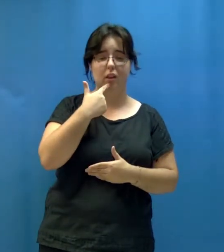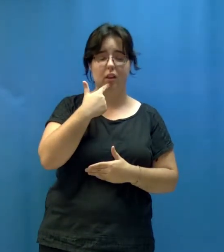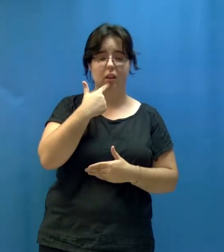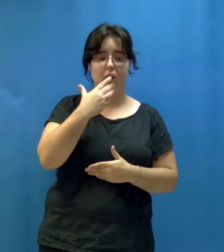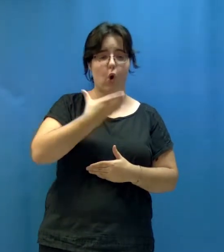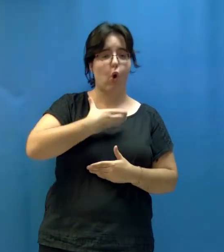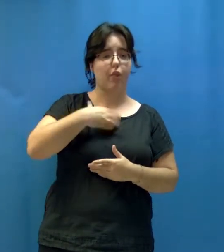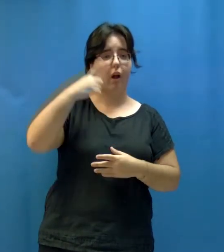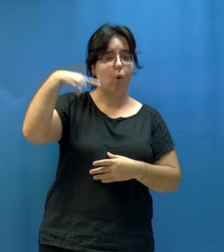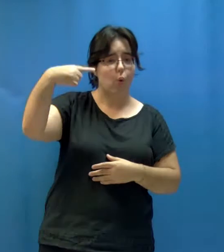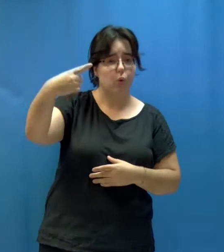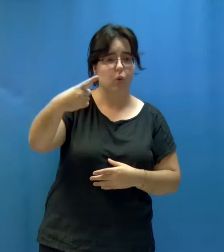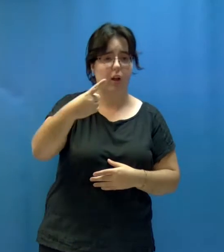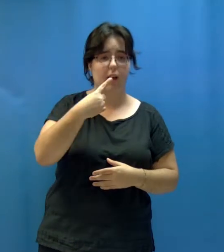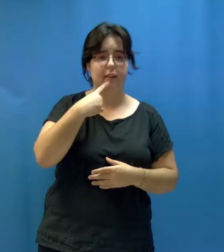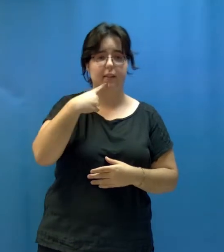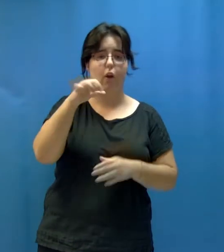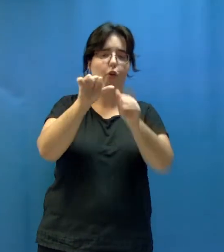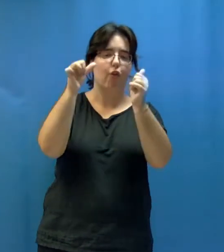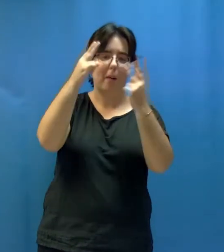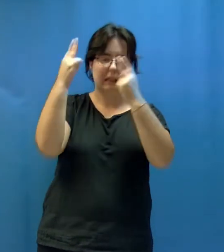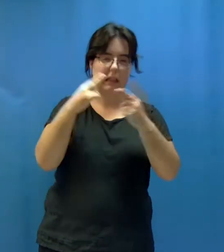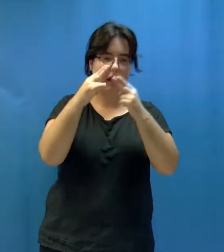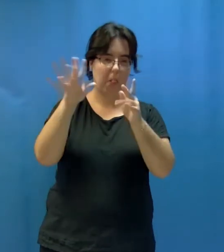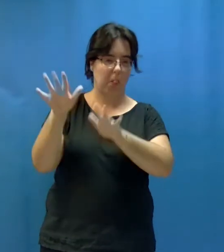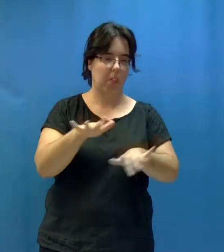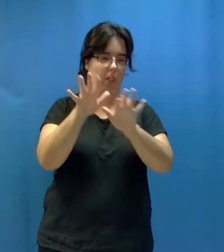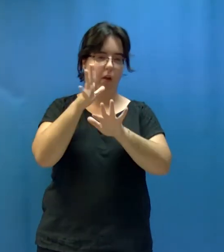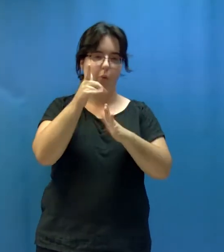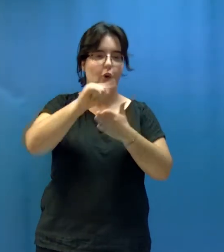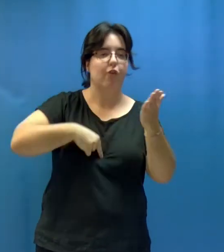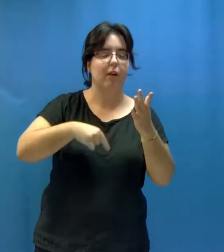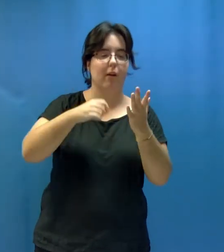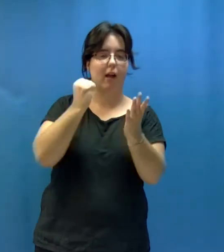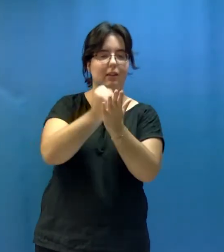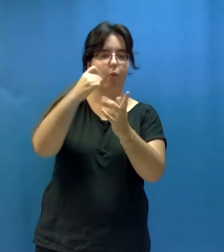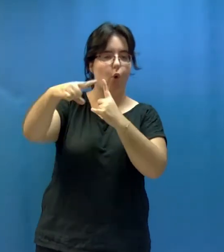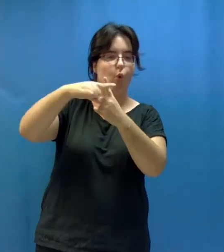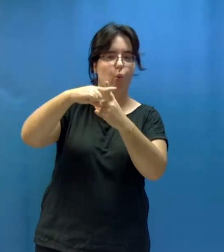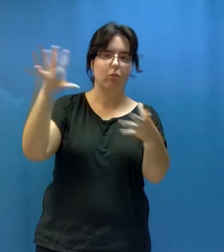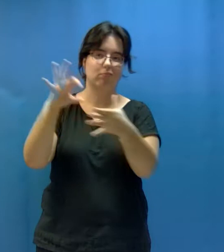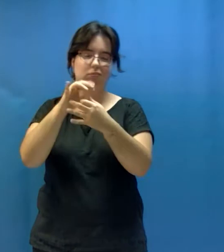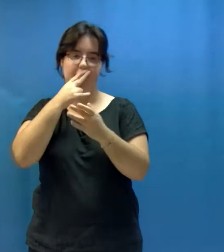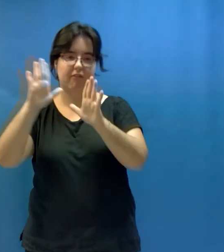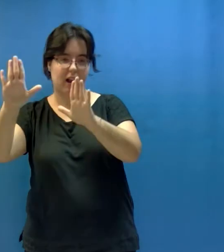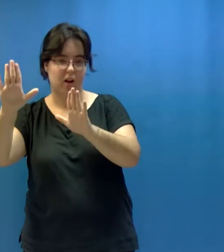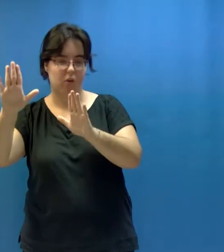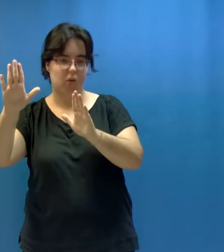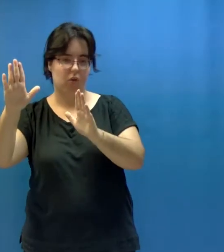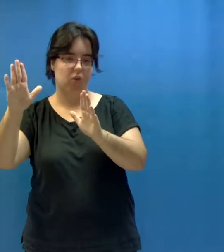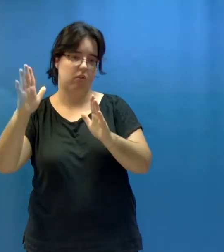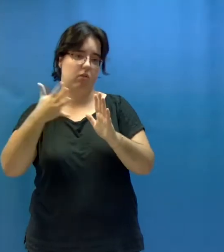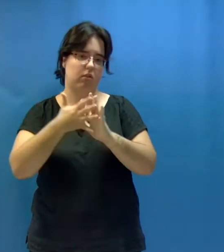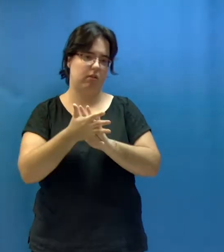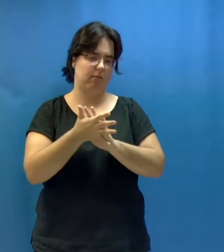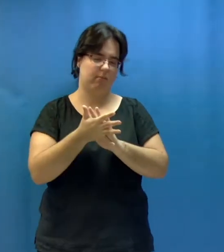història o la interpreta de forma sectària o sesgada, perquè ha llegat a afirmar que el símbol de la cruz és un símbol franquista, per lo que deja mucho que desear.